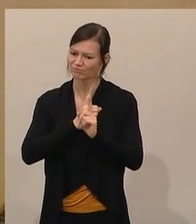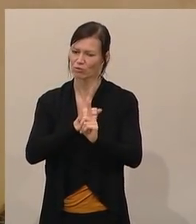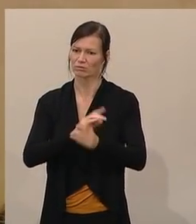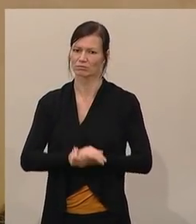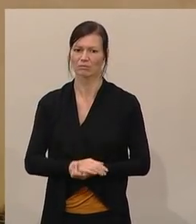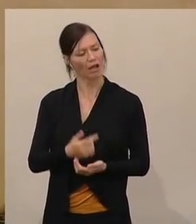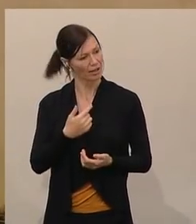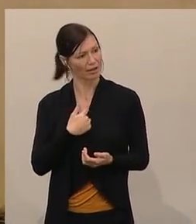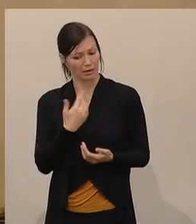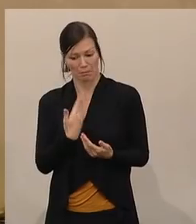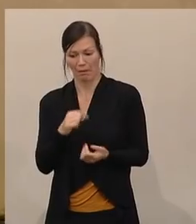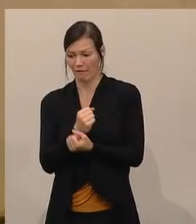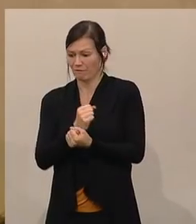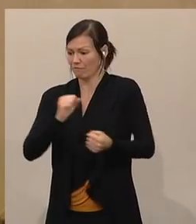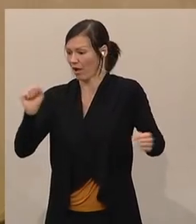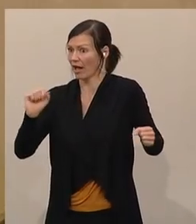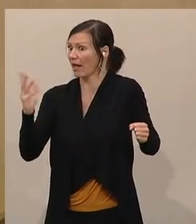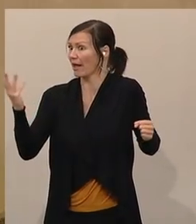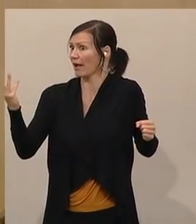Bürgerin und als